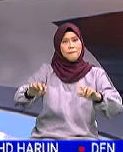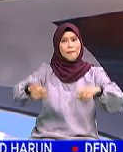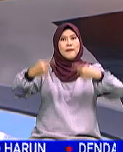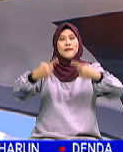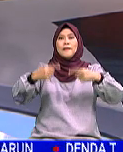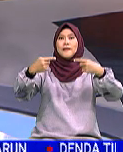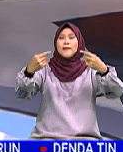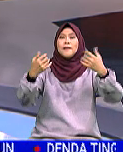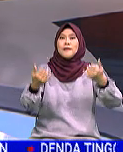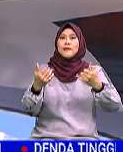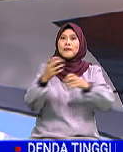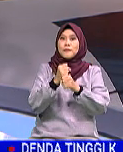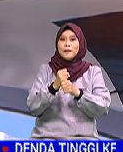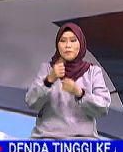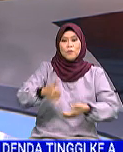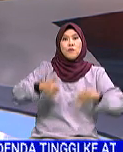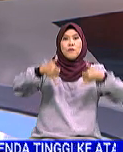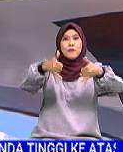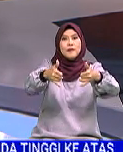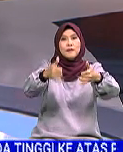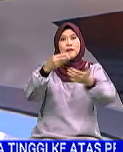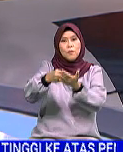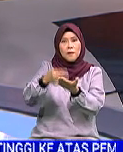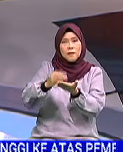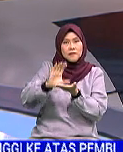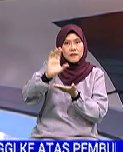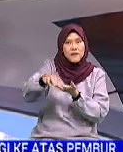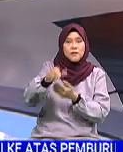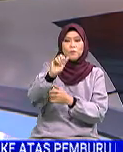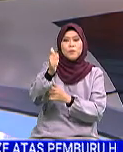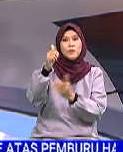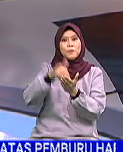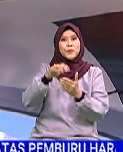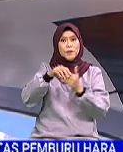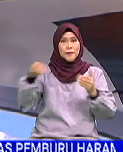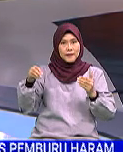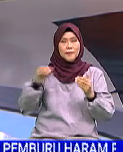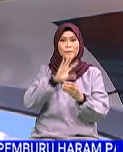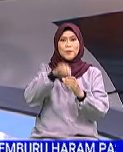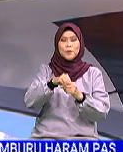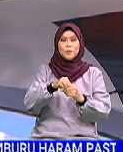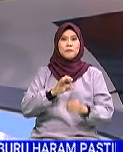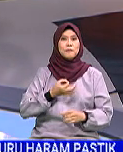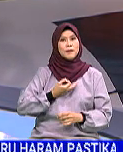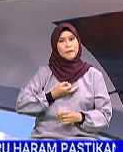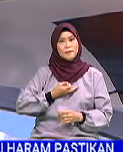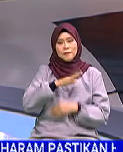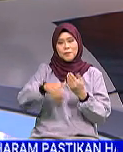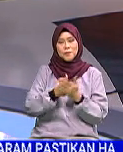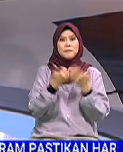juara, KL Wildcats menerima sebuah trofi berserta wang tunai RM10,000 termasuk pingat kepada setiap